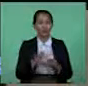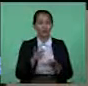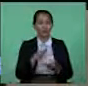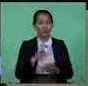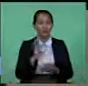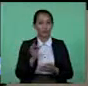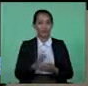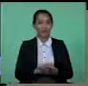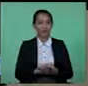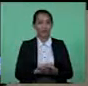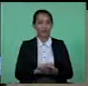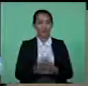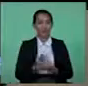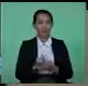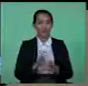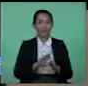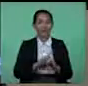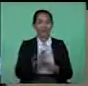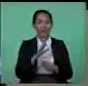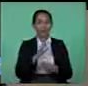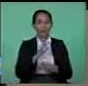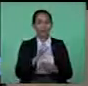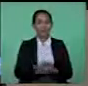To'g'rimi? Topshiriqlarni bajardingizmi?